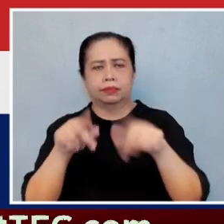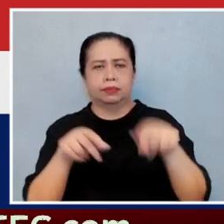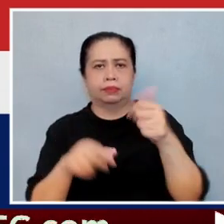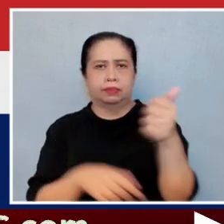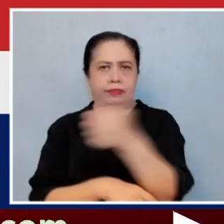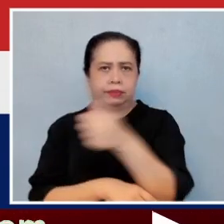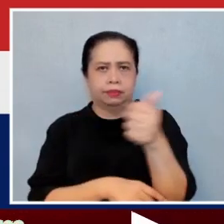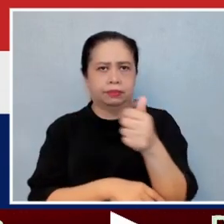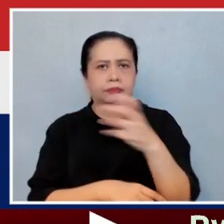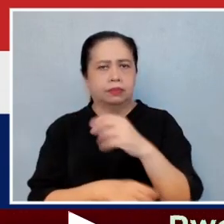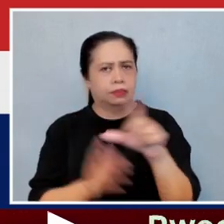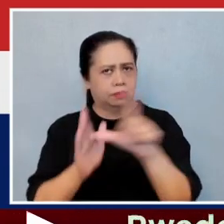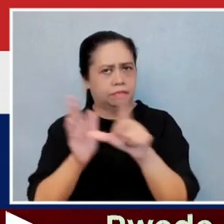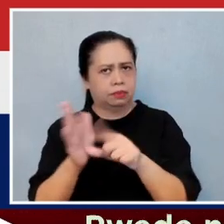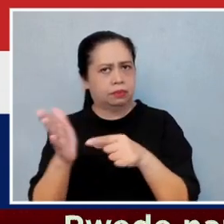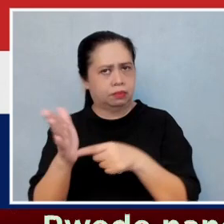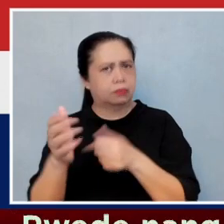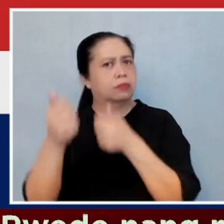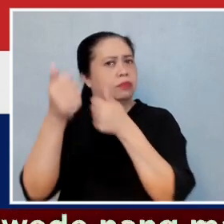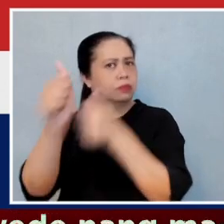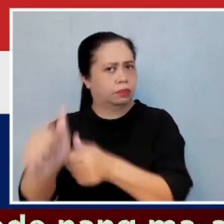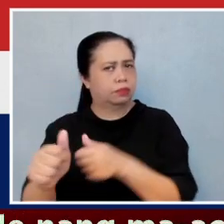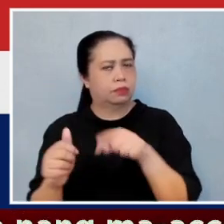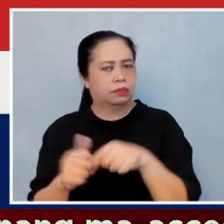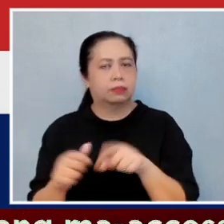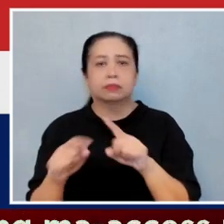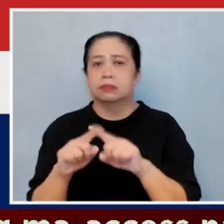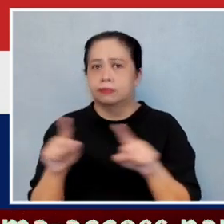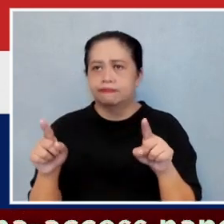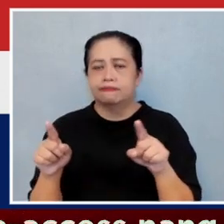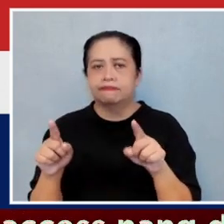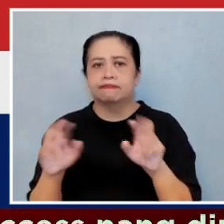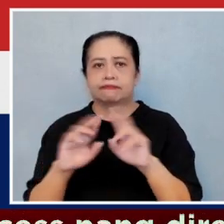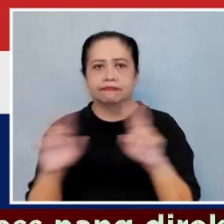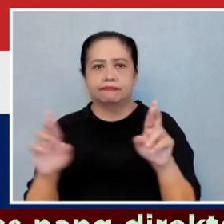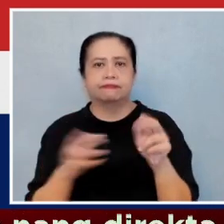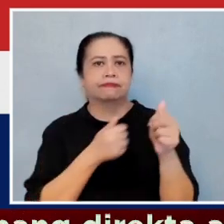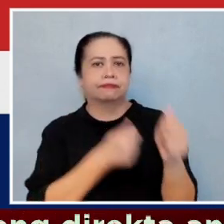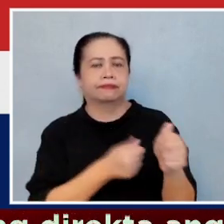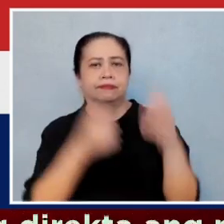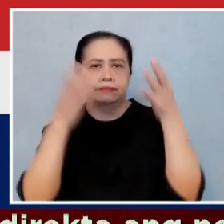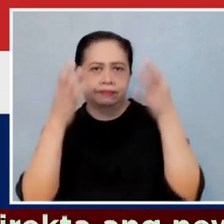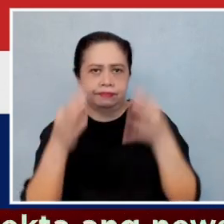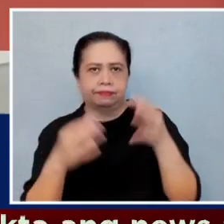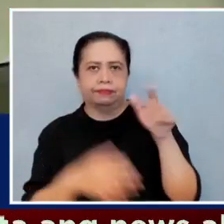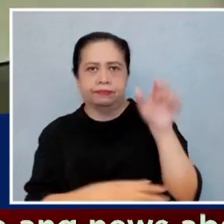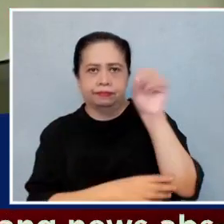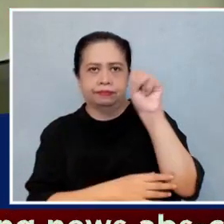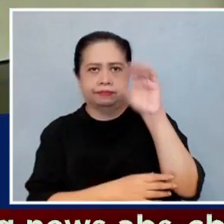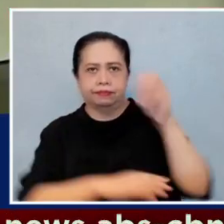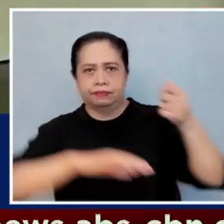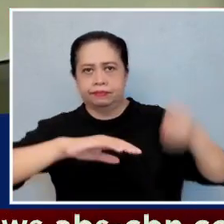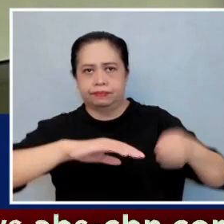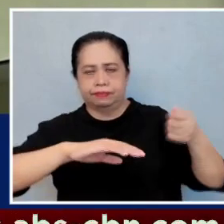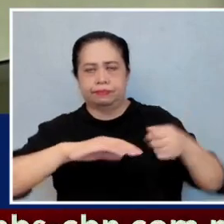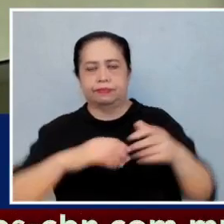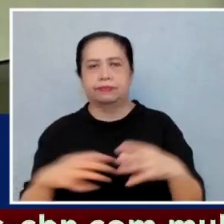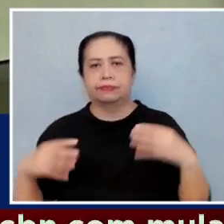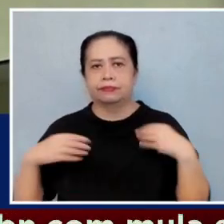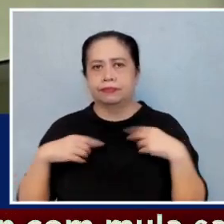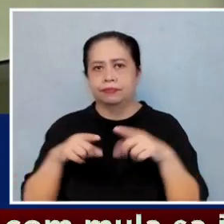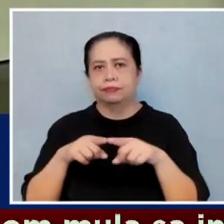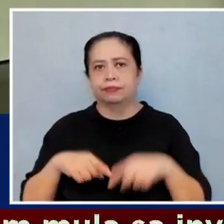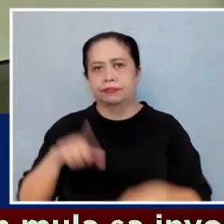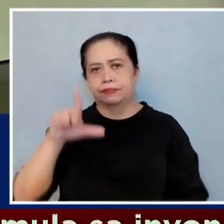at legal ang pagpapatupad nito. Gayunman, handa silang sundin ang desisyon ng Korte Suprema. Tanggap din ng LTO